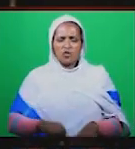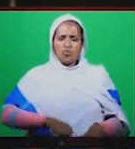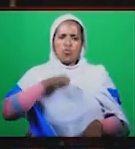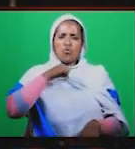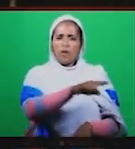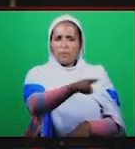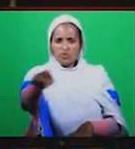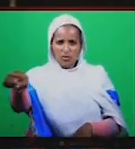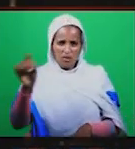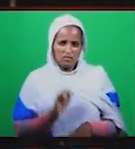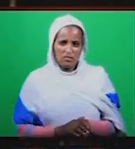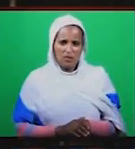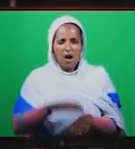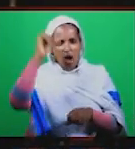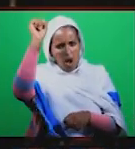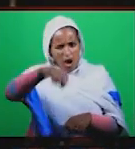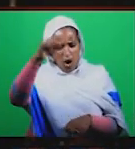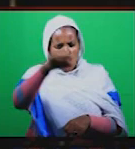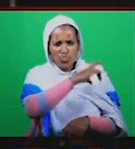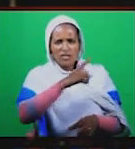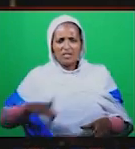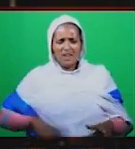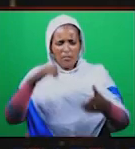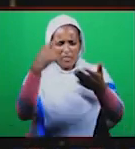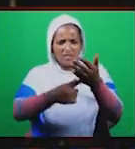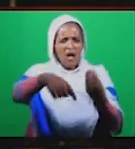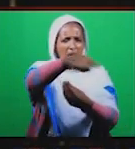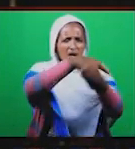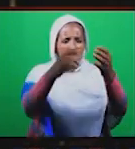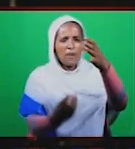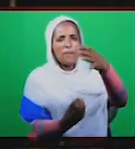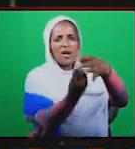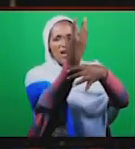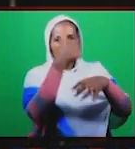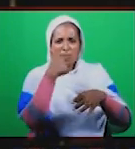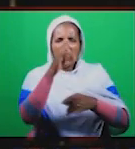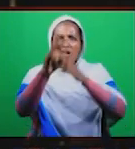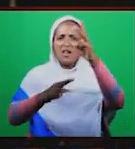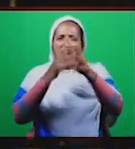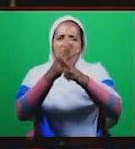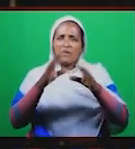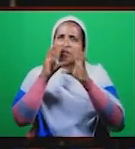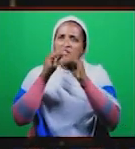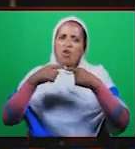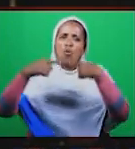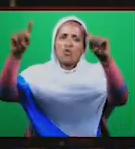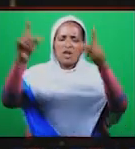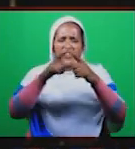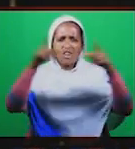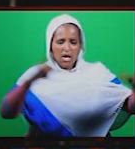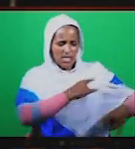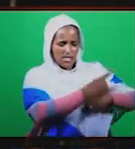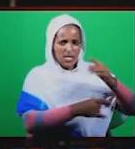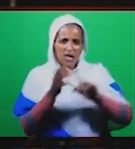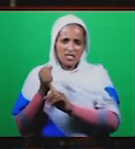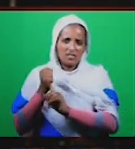እናበረታታችኋለን። በሄድንበት ሁሉ ዜናችሁን በድፍረት እንናገራለን፣ እንኮራባችኋለን ደግሞ። አዎ ክርስትና